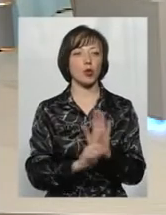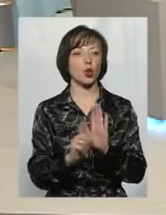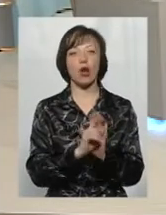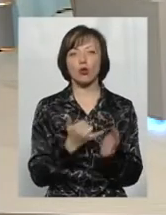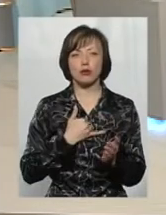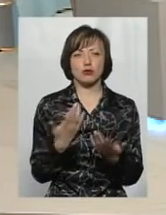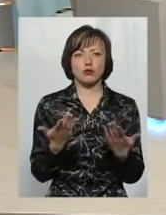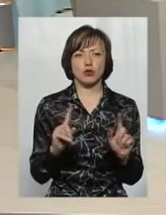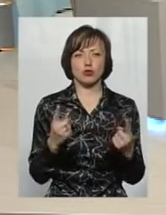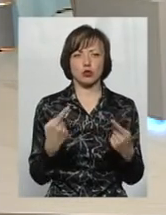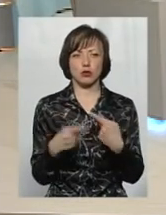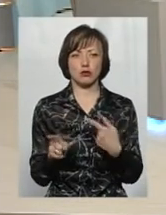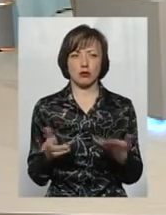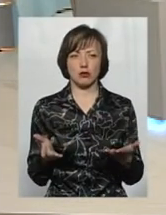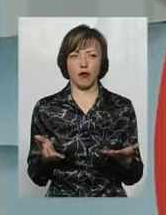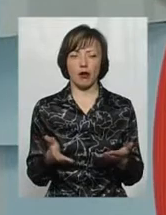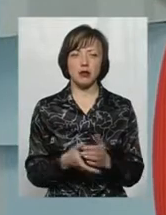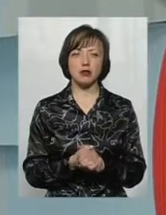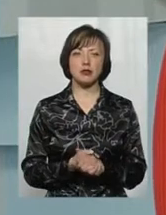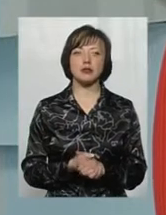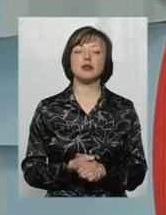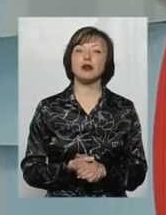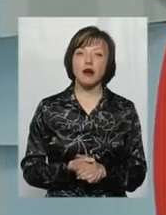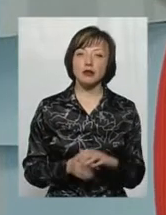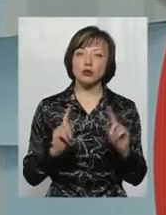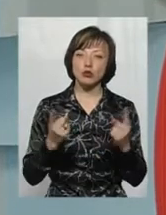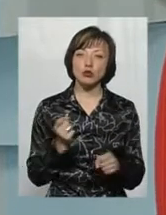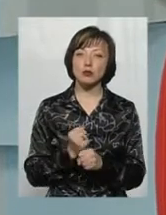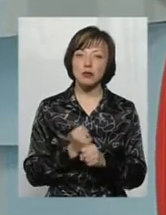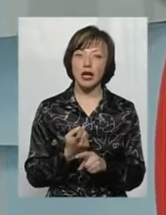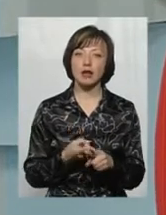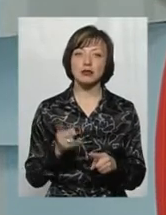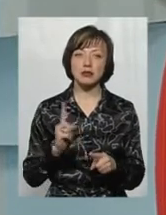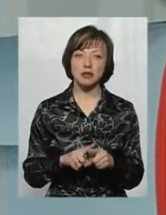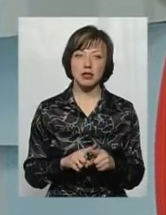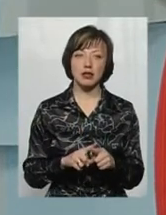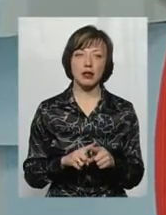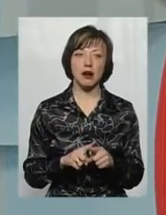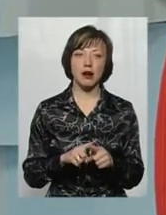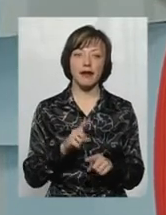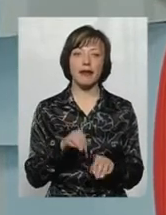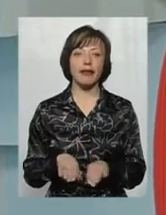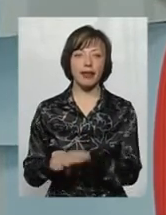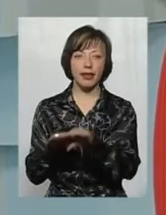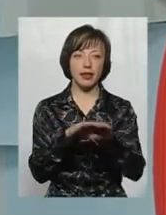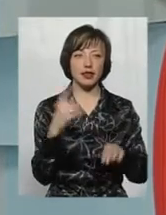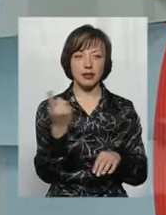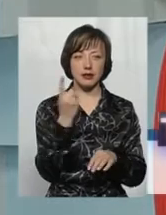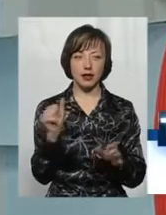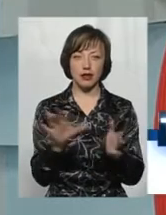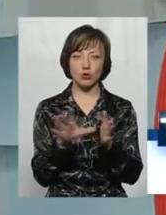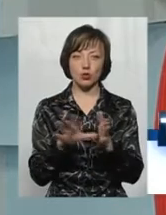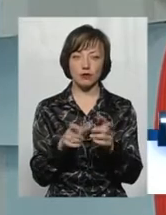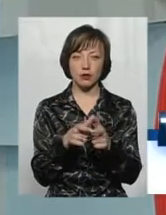нас чомусь не так. Ну так, у нас, ну, тому що, щоб зробити це як єдиний електронний квиток, то, відповідно,